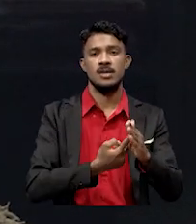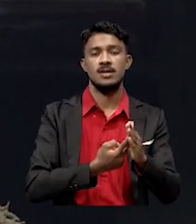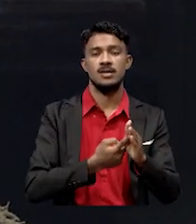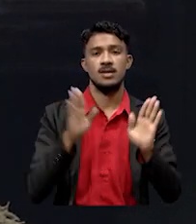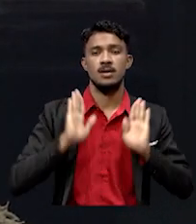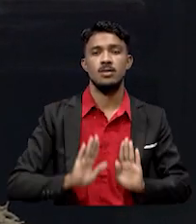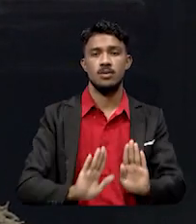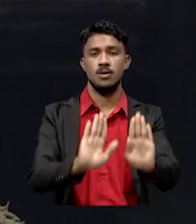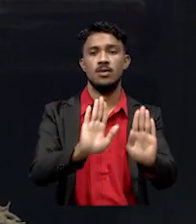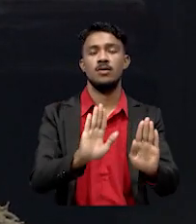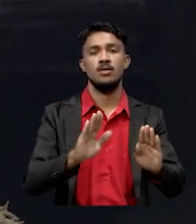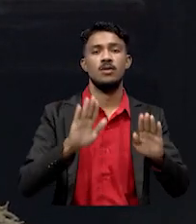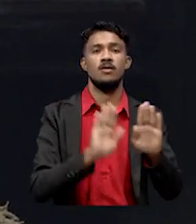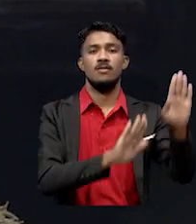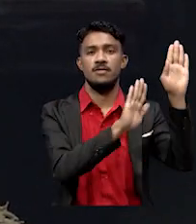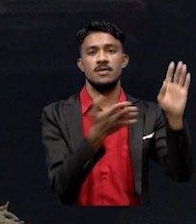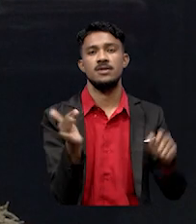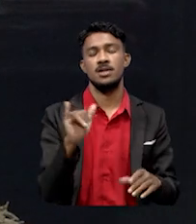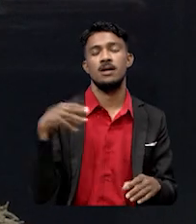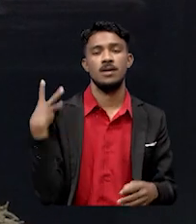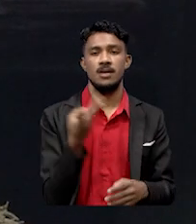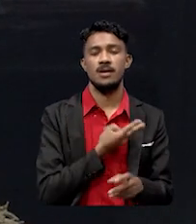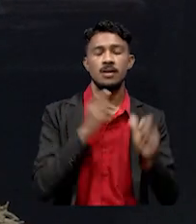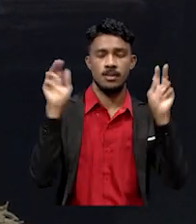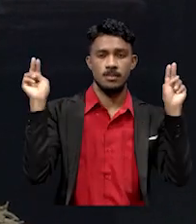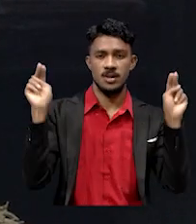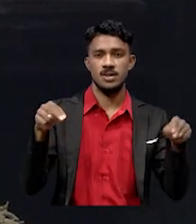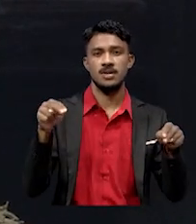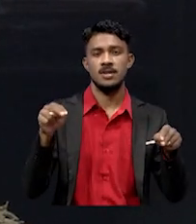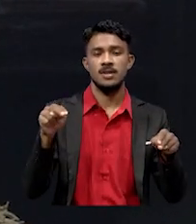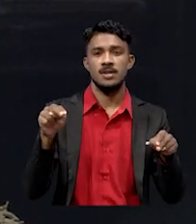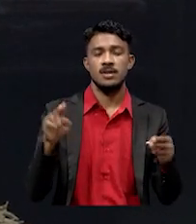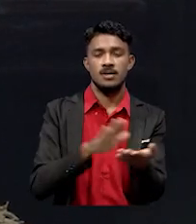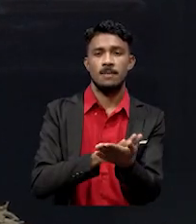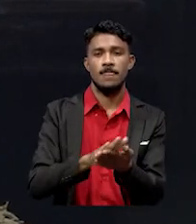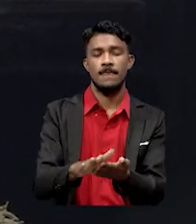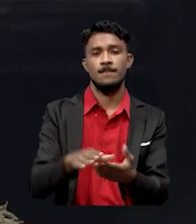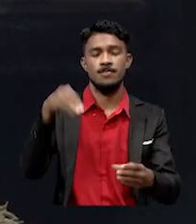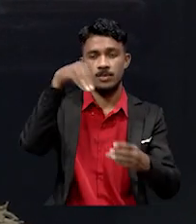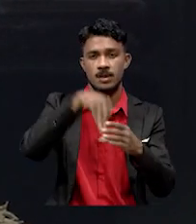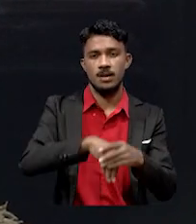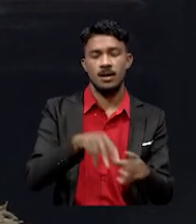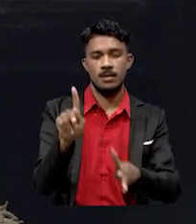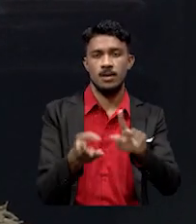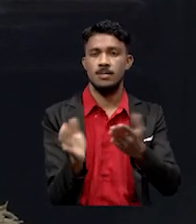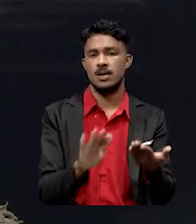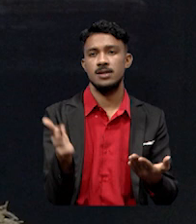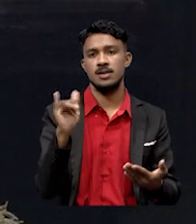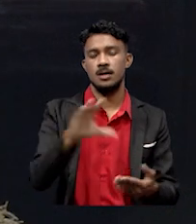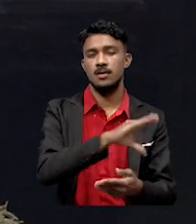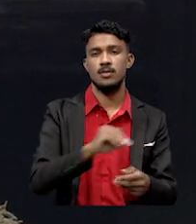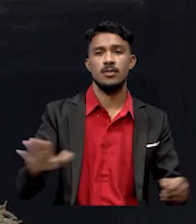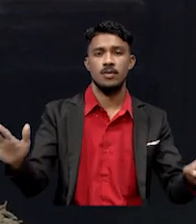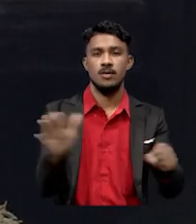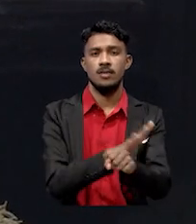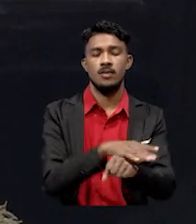foho sirne be maka ita persija atu hahu aku yang itu nih mati sih, nemos atiru tambah iha